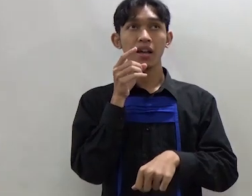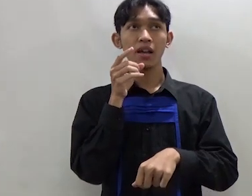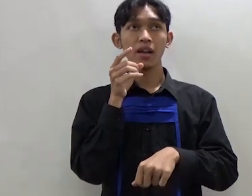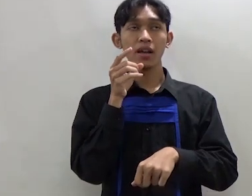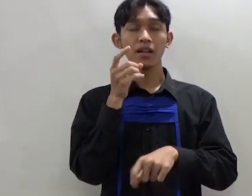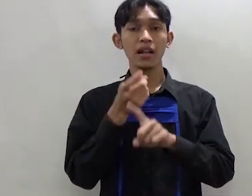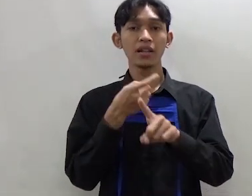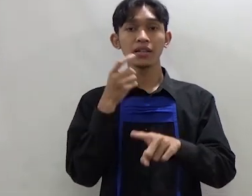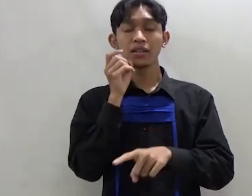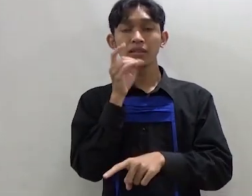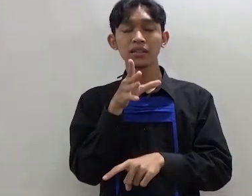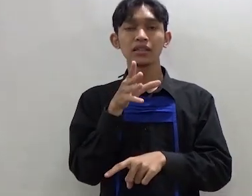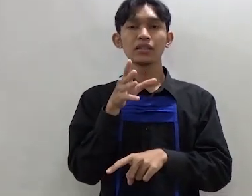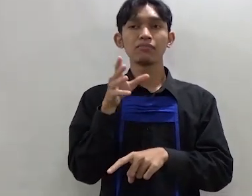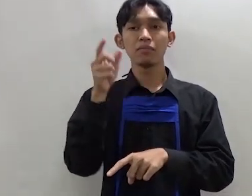mengumpulkan massa